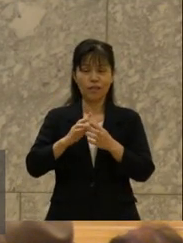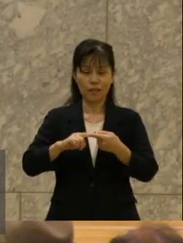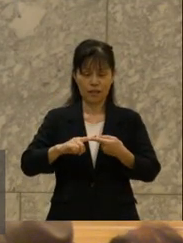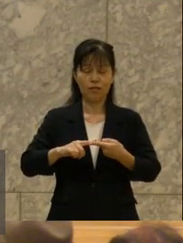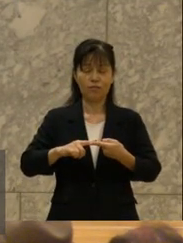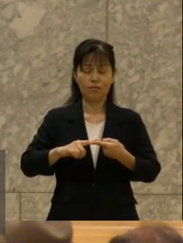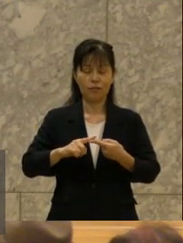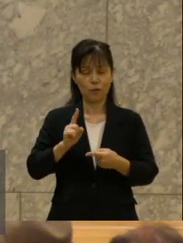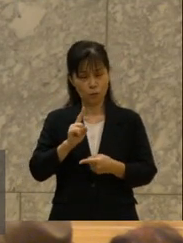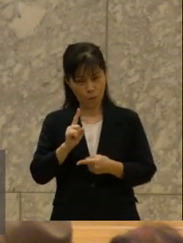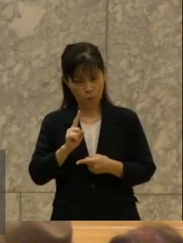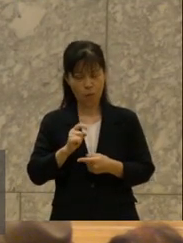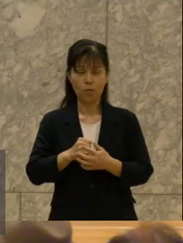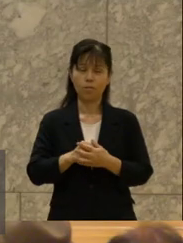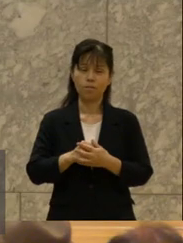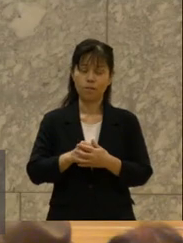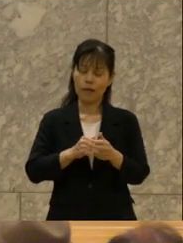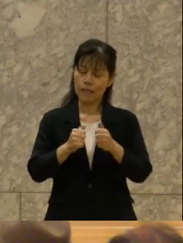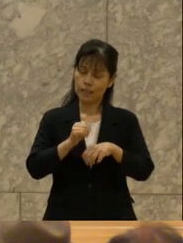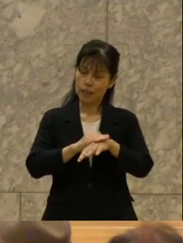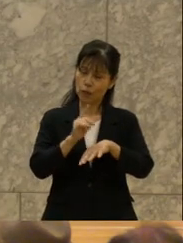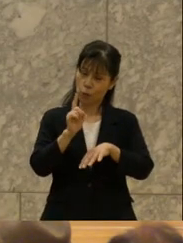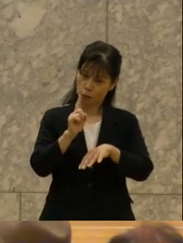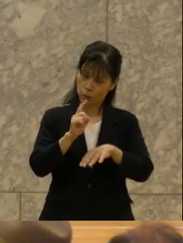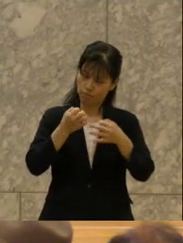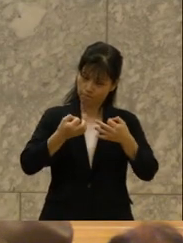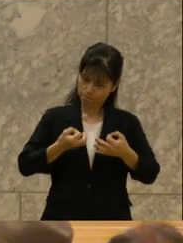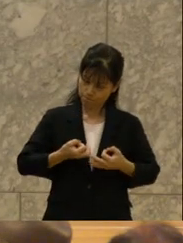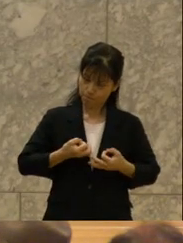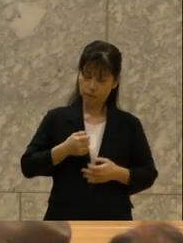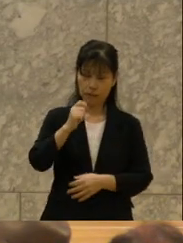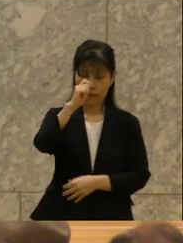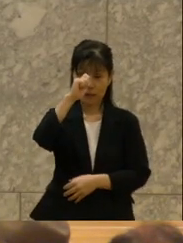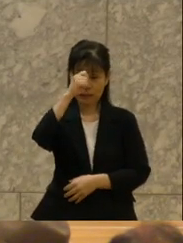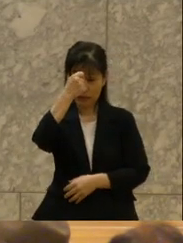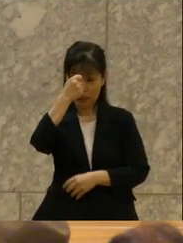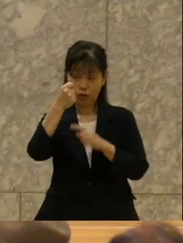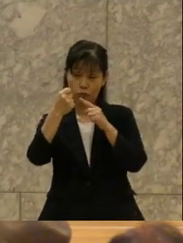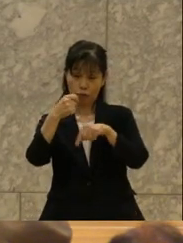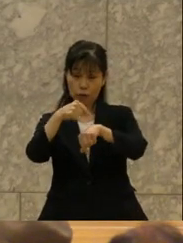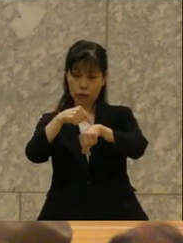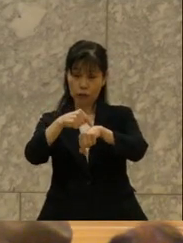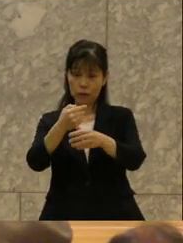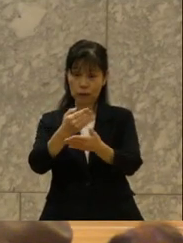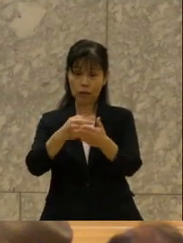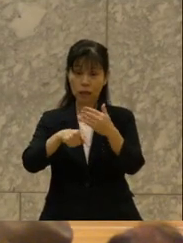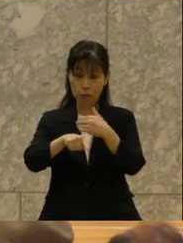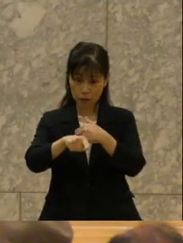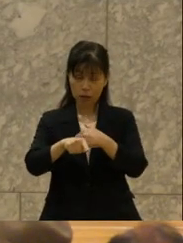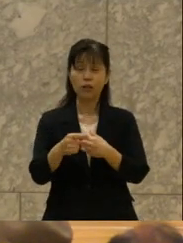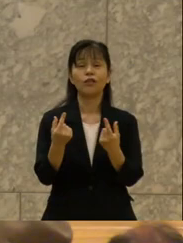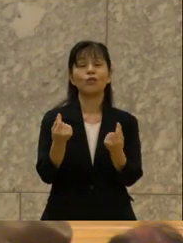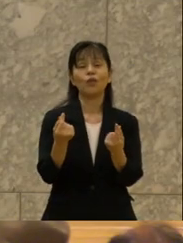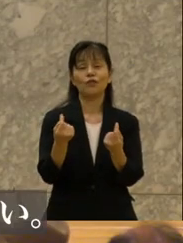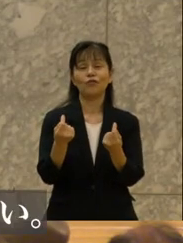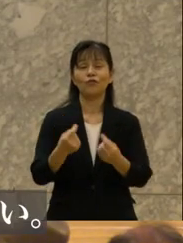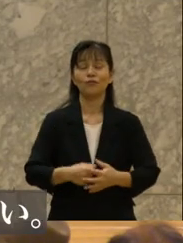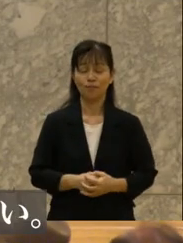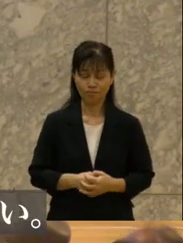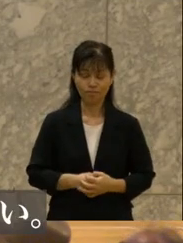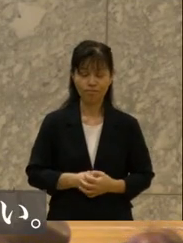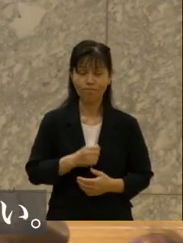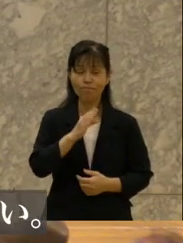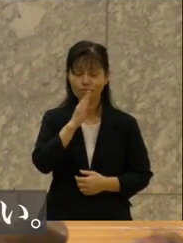どういう目標にどういう走りしようかっていうのを1500回切り替える時間になったわけなんですねそうですねまさに